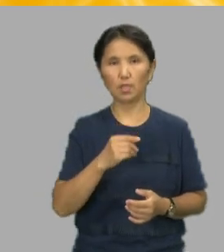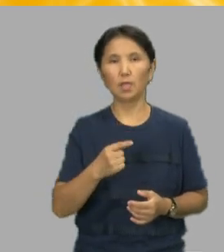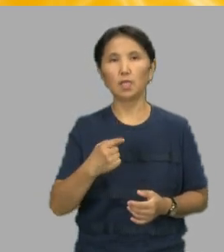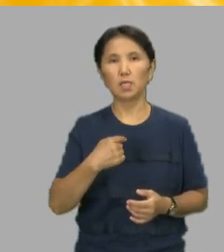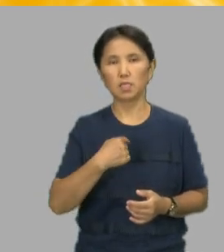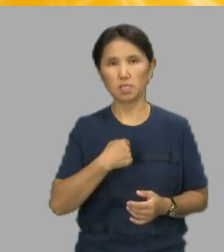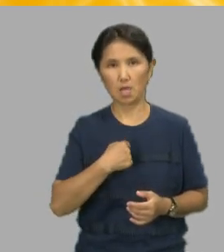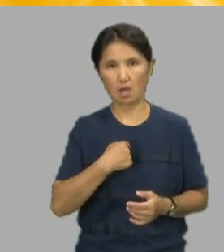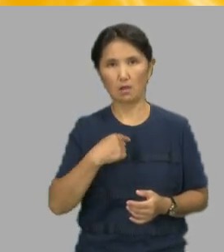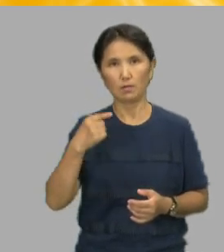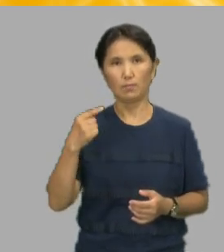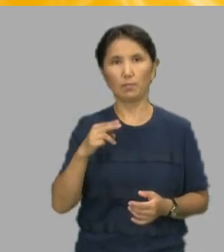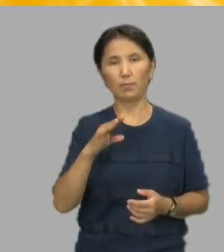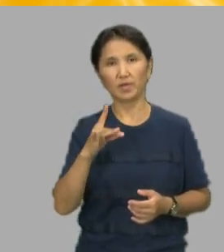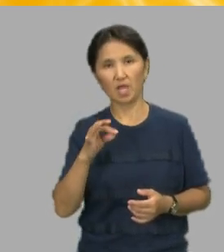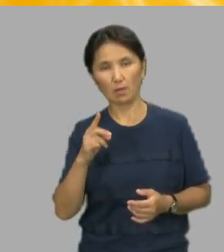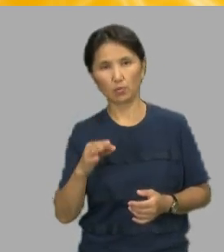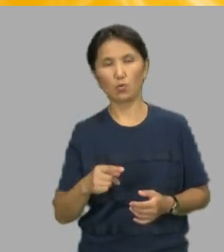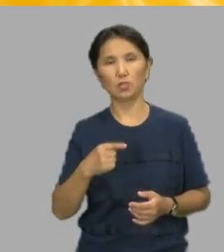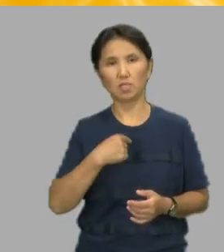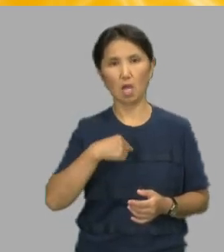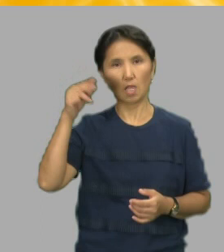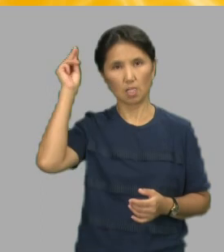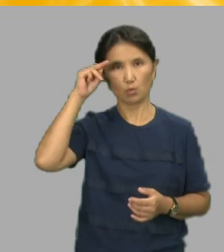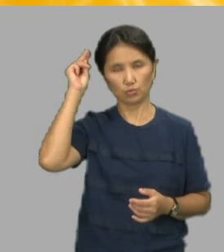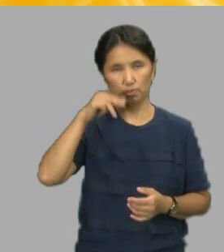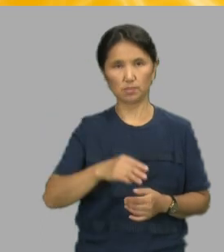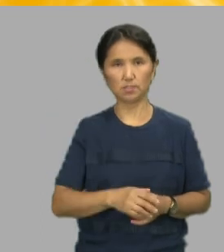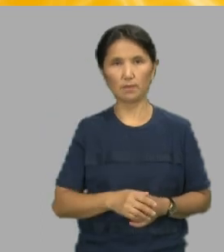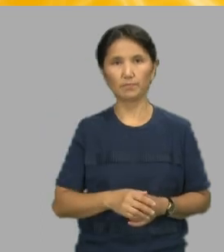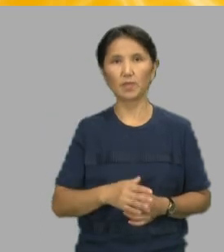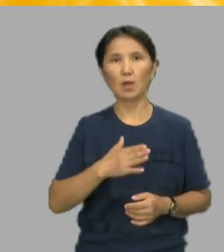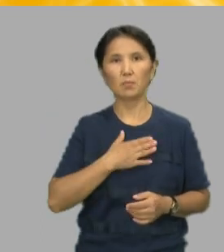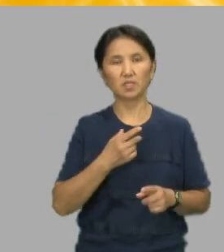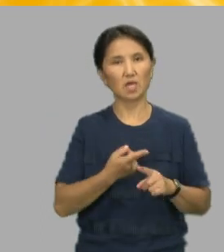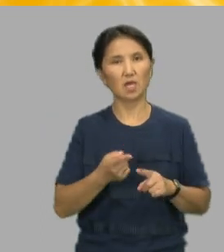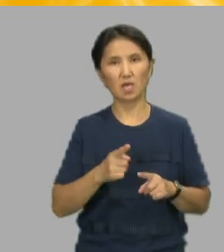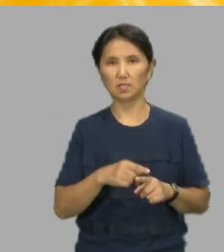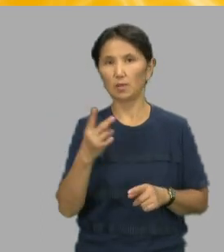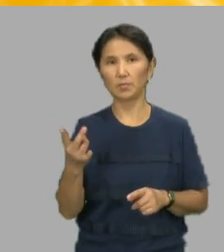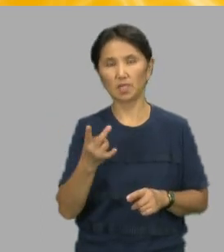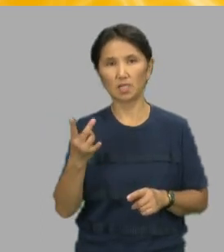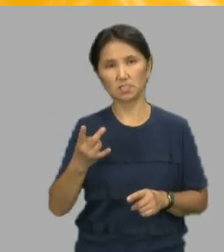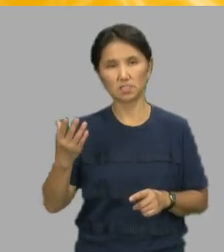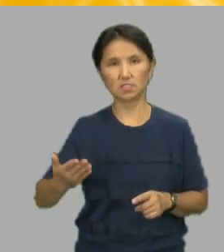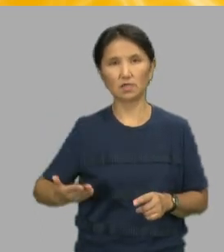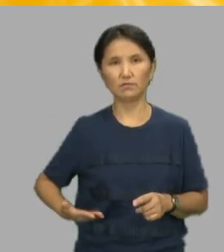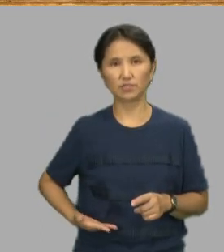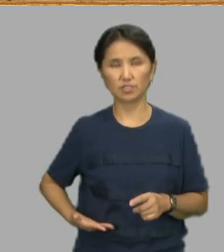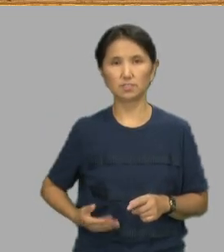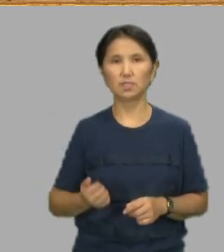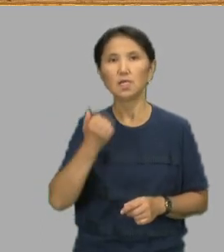я приобрел. Я научился, мне это пригодится в